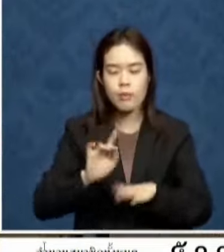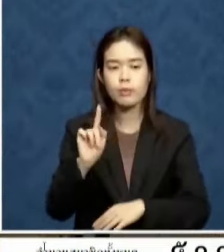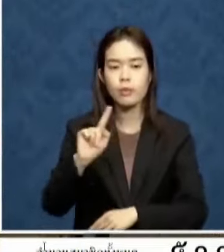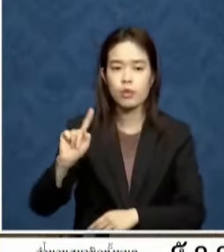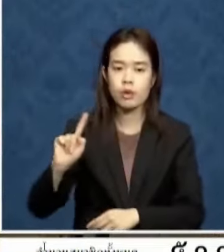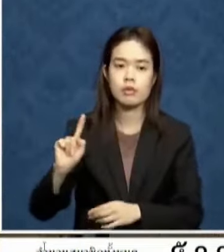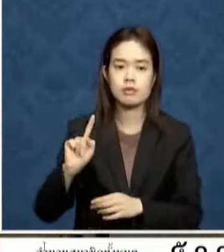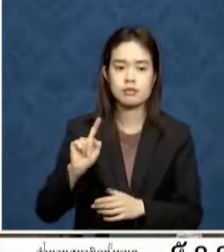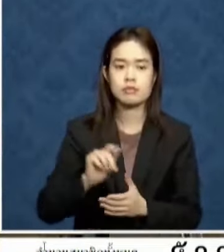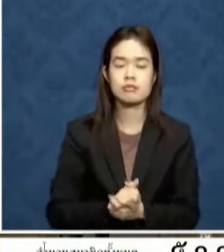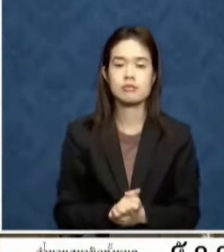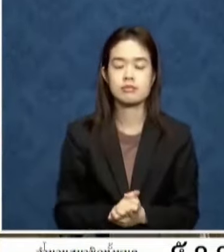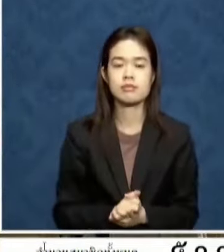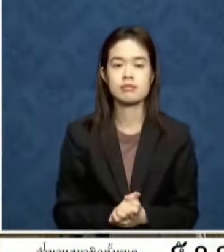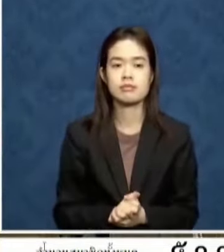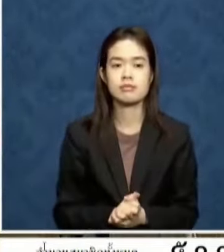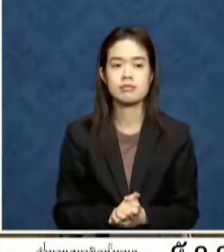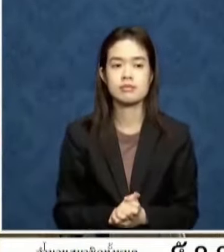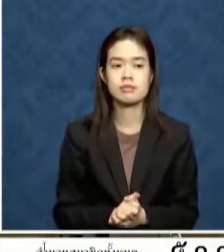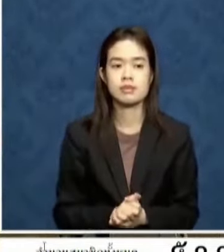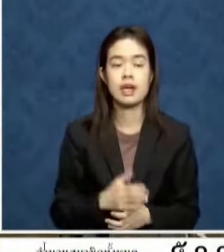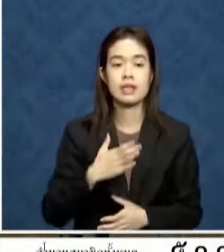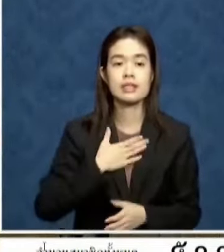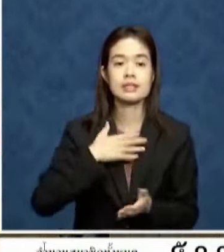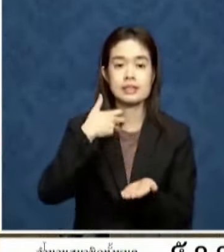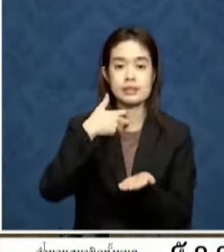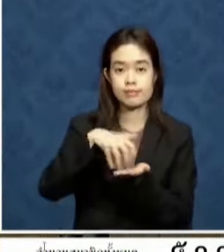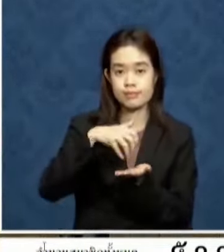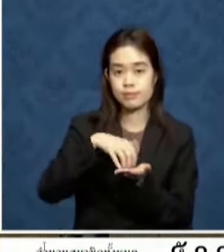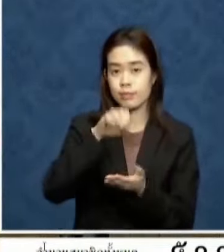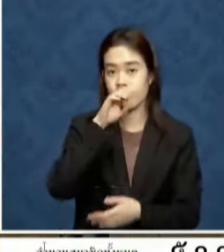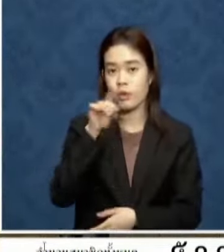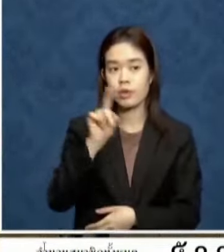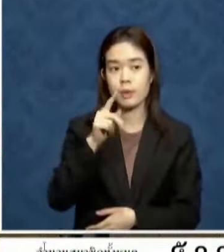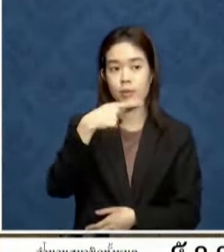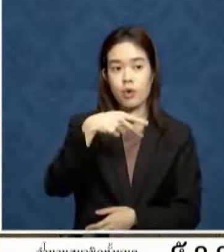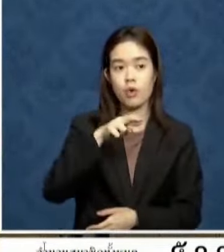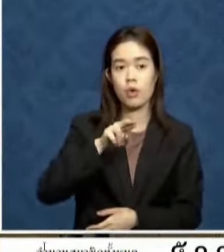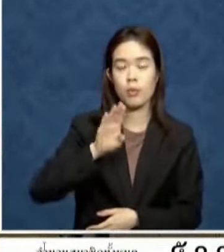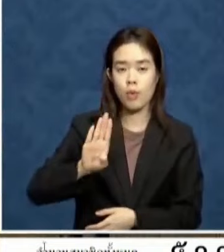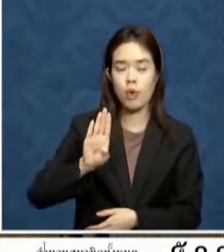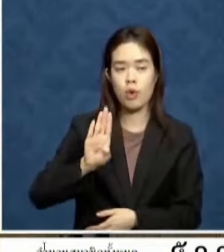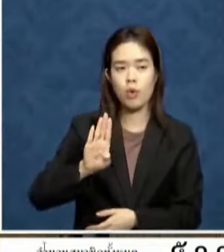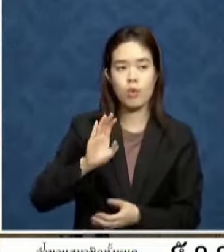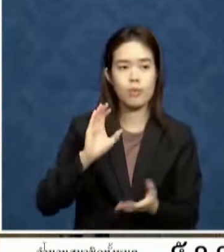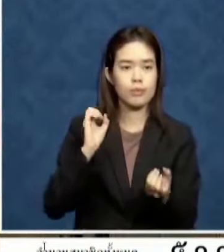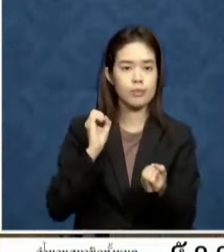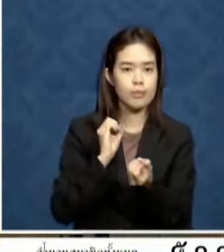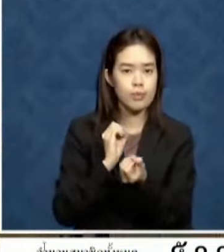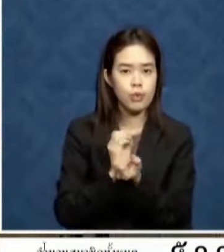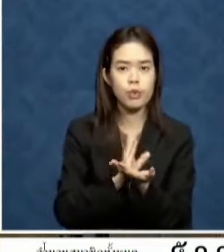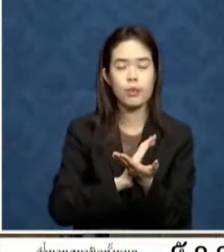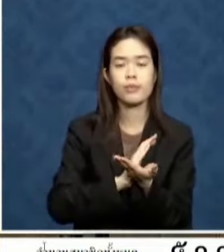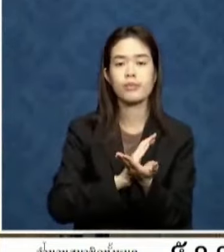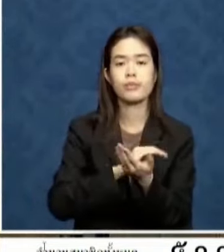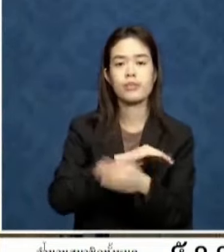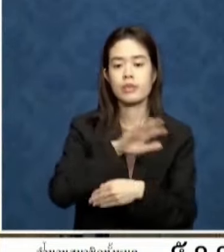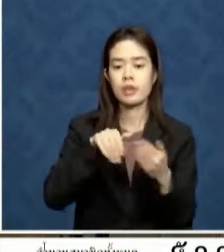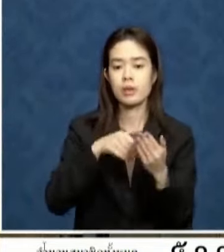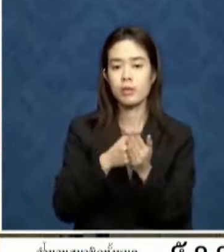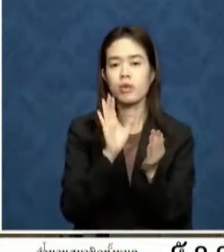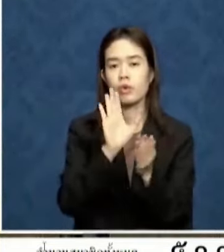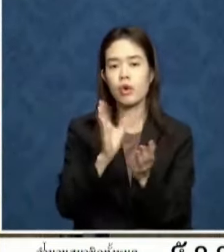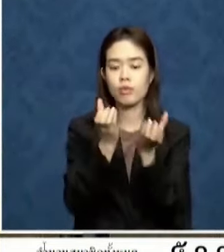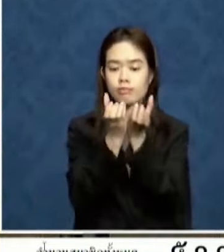กันอย่างไรที่ผมพูดว่าพรบประชามตินั้นไม่ใช่ทุกสิ่งทุกอย่างที่ส่งผลต่อกระบวนการจัดทำรัฐธรรมนูญฉบับใหม่